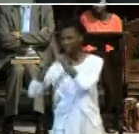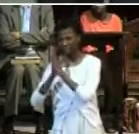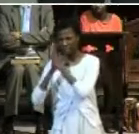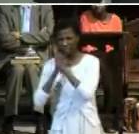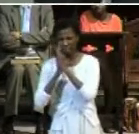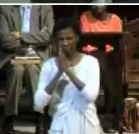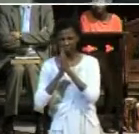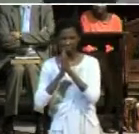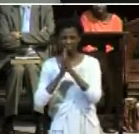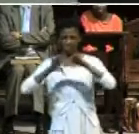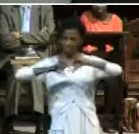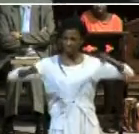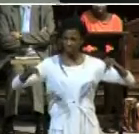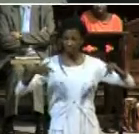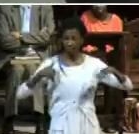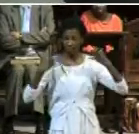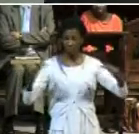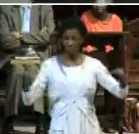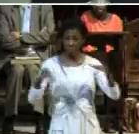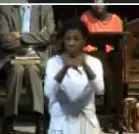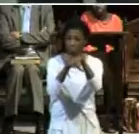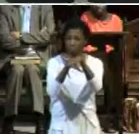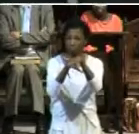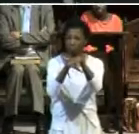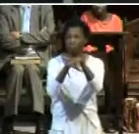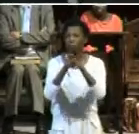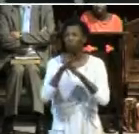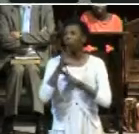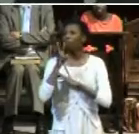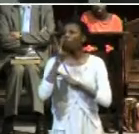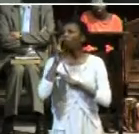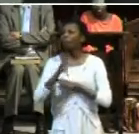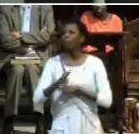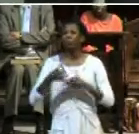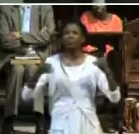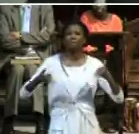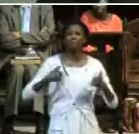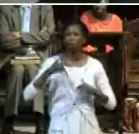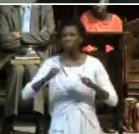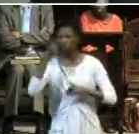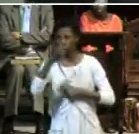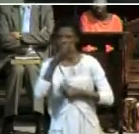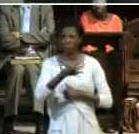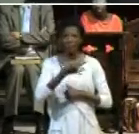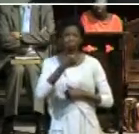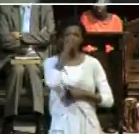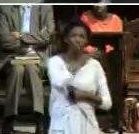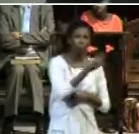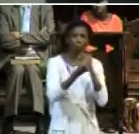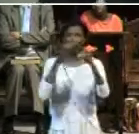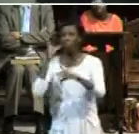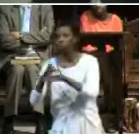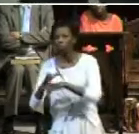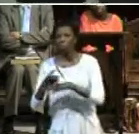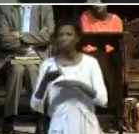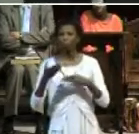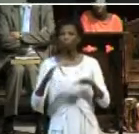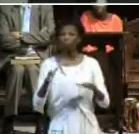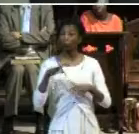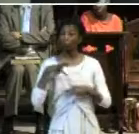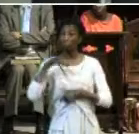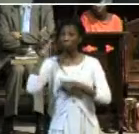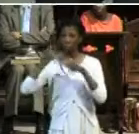On a parlé de Santoron, encore une fois, vous ne voterez pas, nous ne voterons pas pour ou contre, mais cet homme, qui est un candidat à